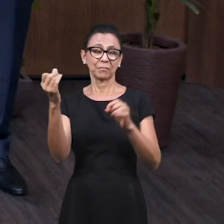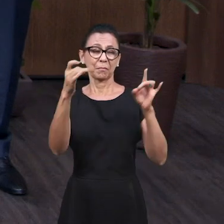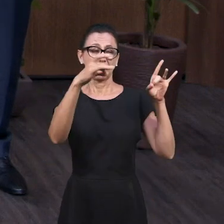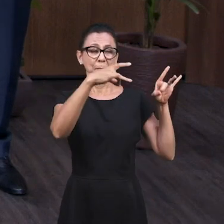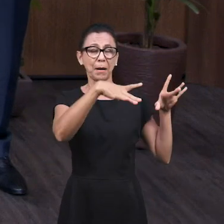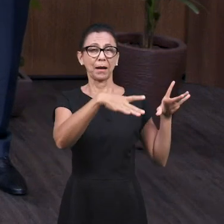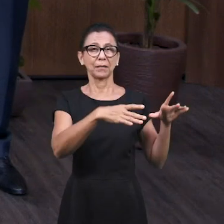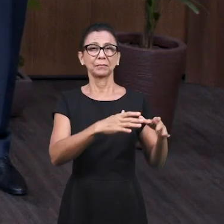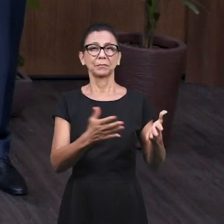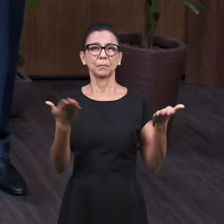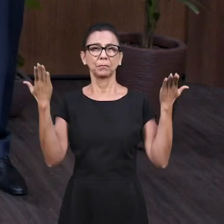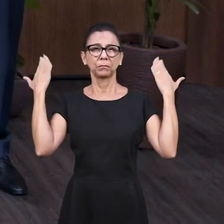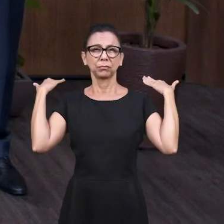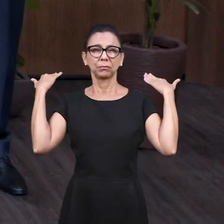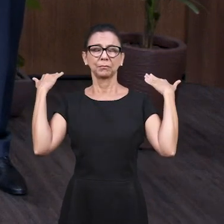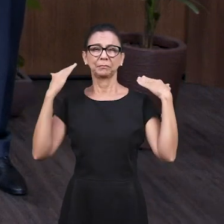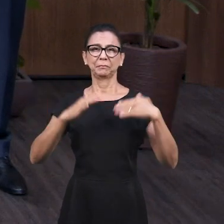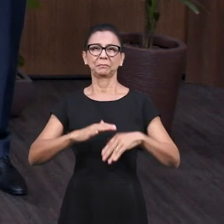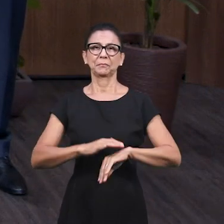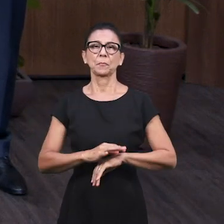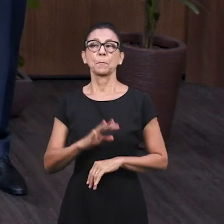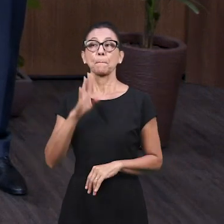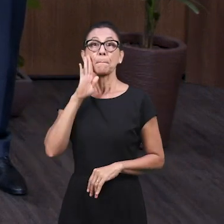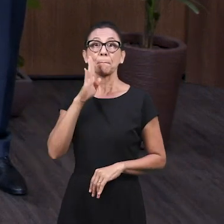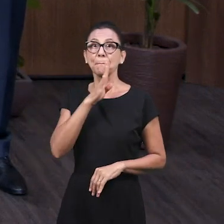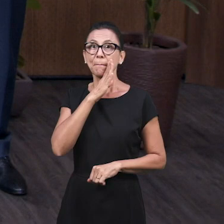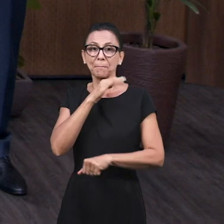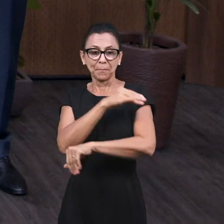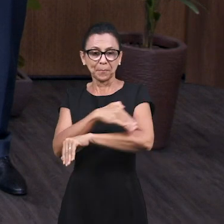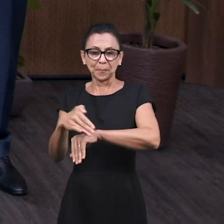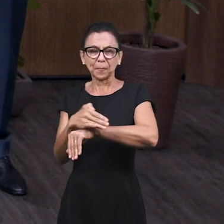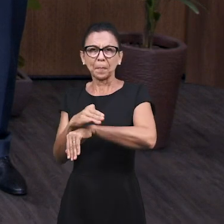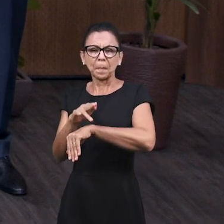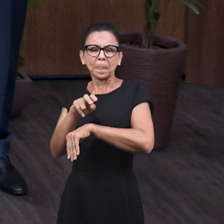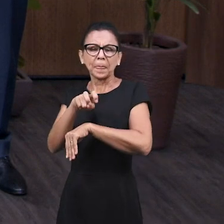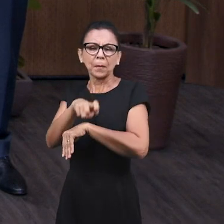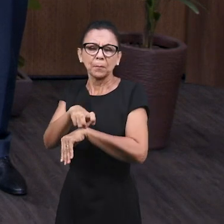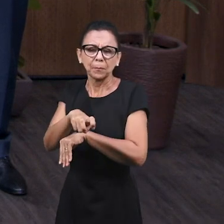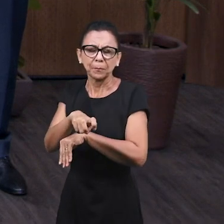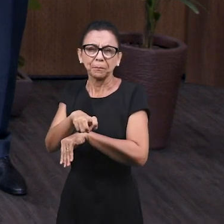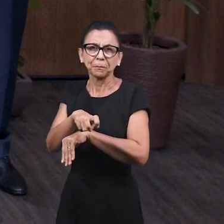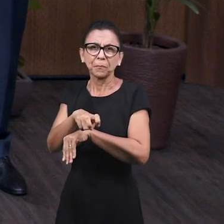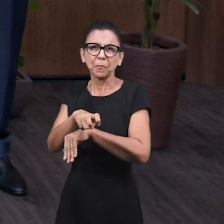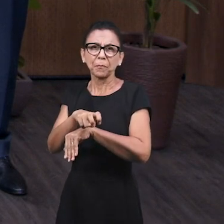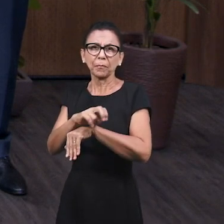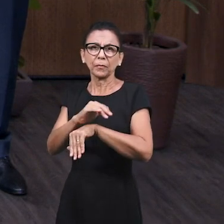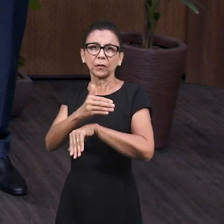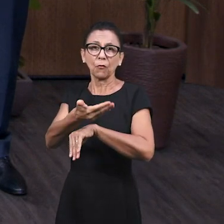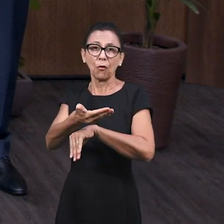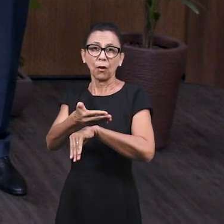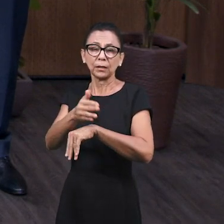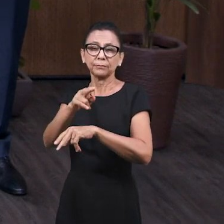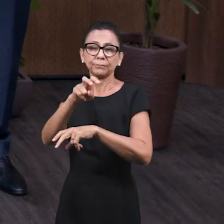Bartimée était au bord du chemin. Mais quand il a eu une rencontre avec le Seigneur Jésus,